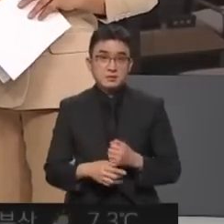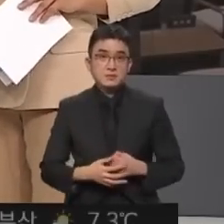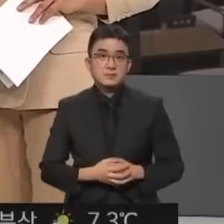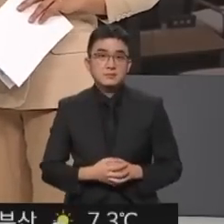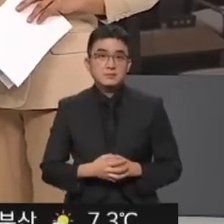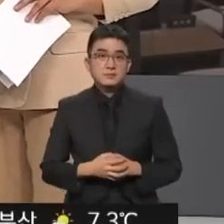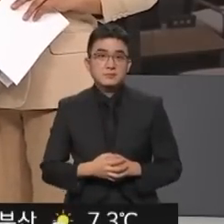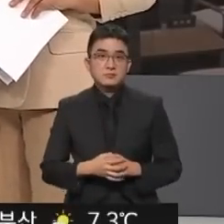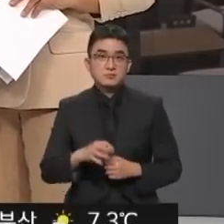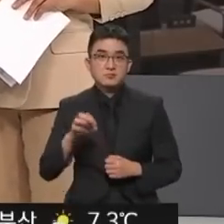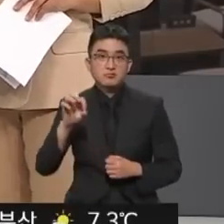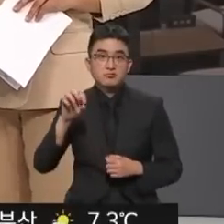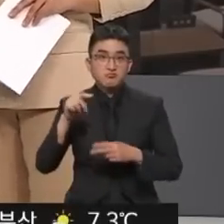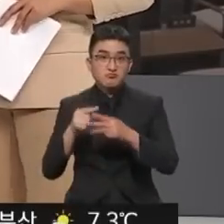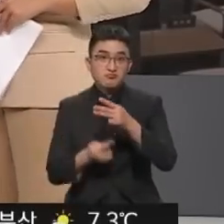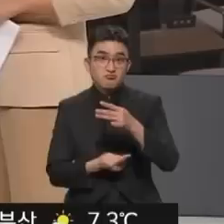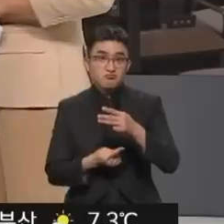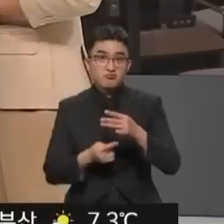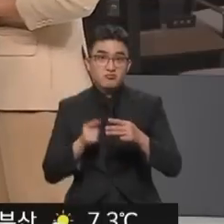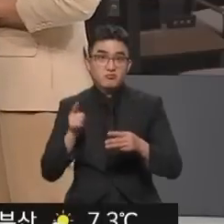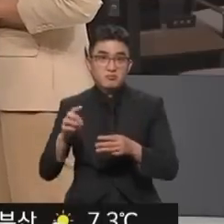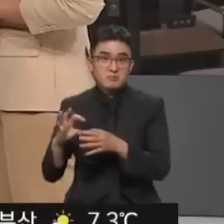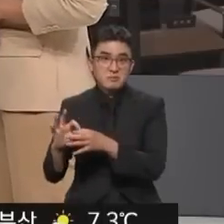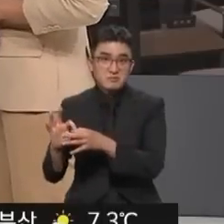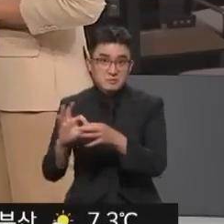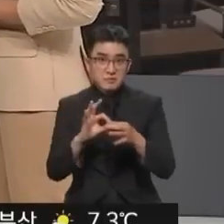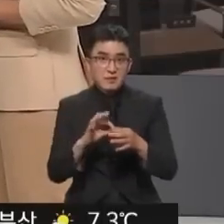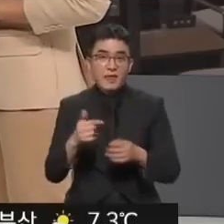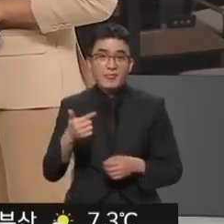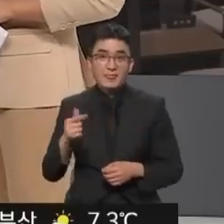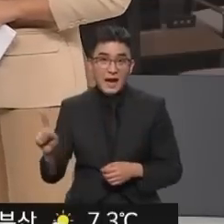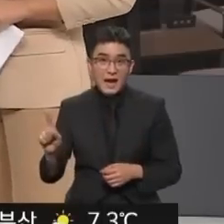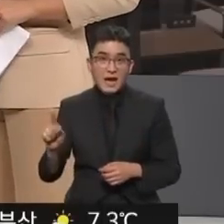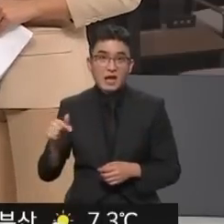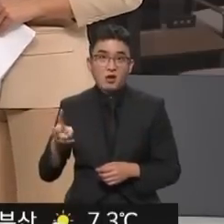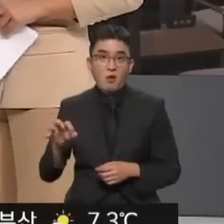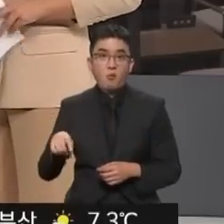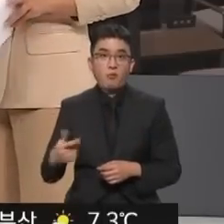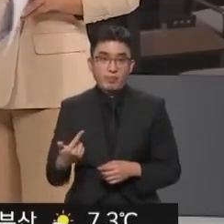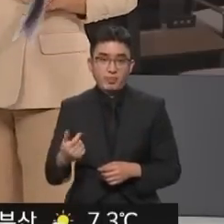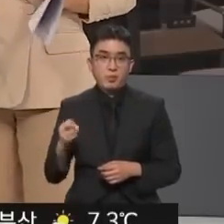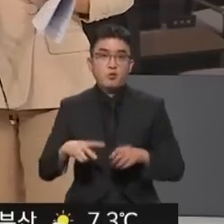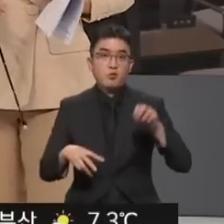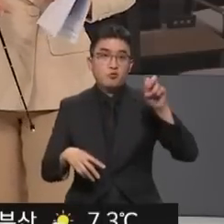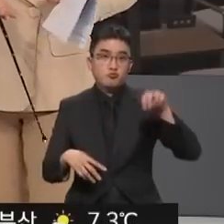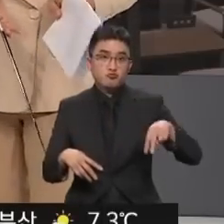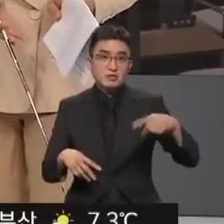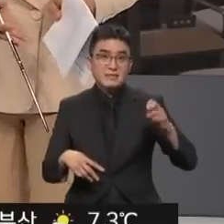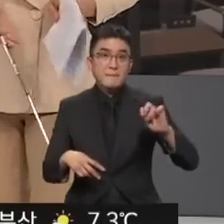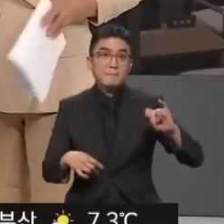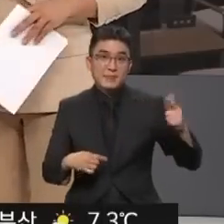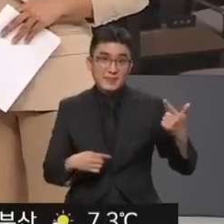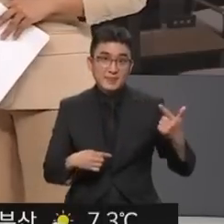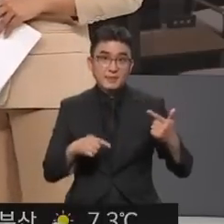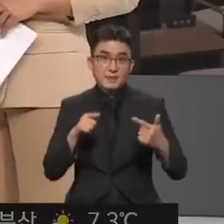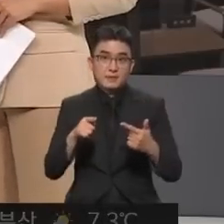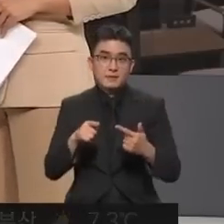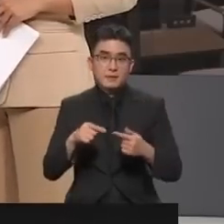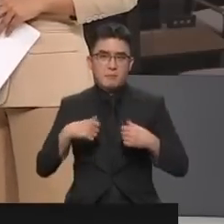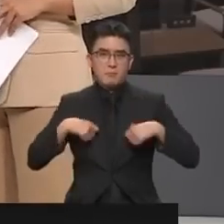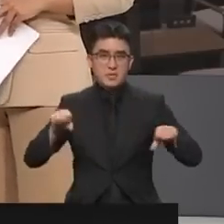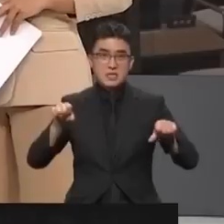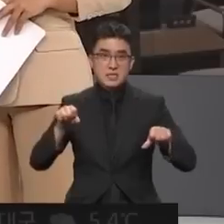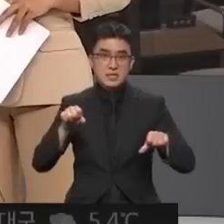윤심 공방으로 잠재적인 유력 주자였던 나경원, 또 유승민 전 의원이 불출마한 데 따른 표를 이렇게